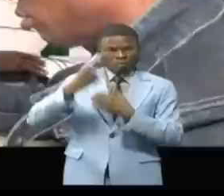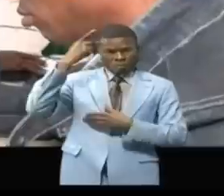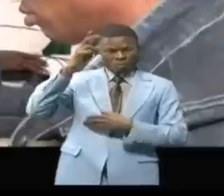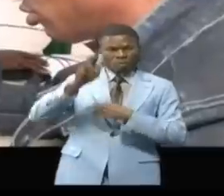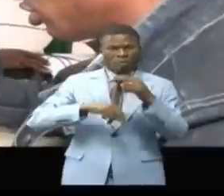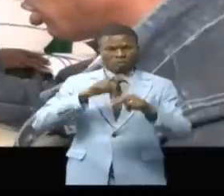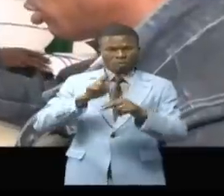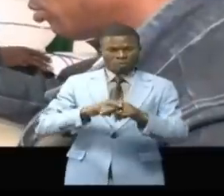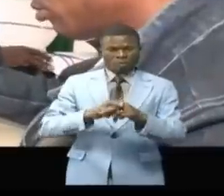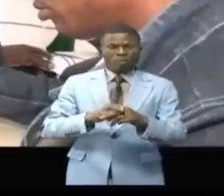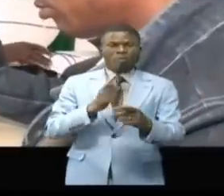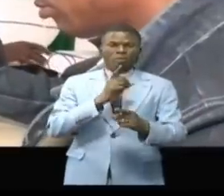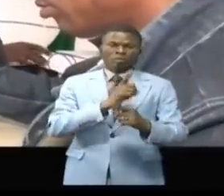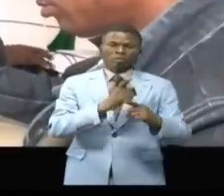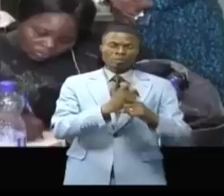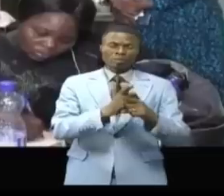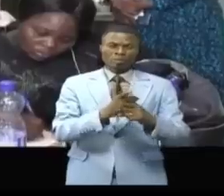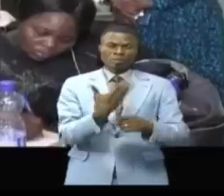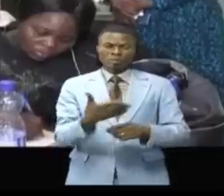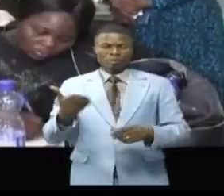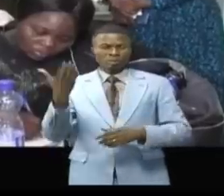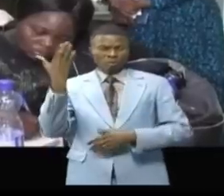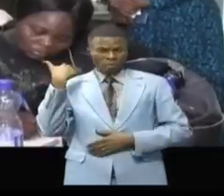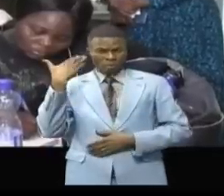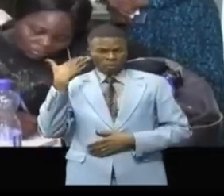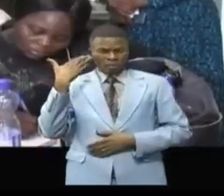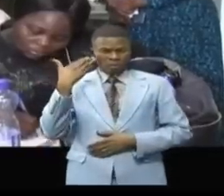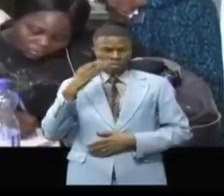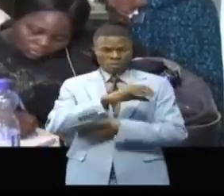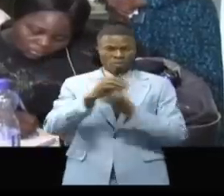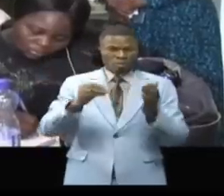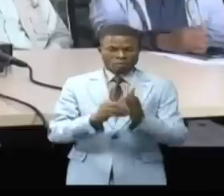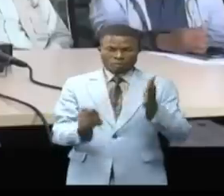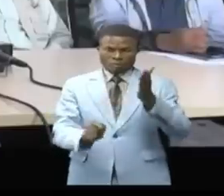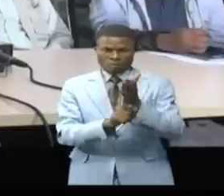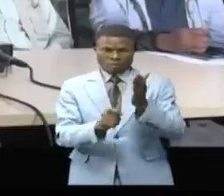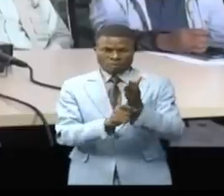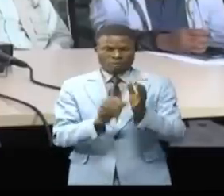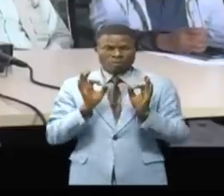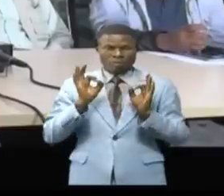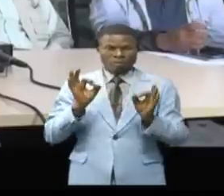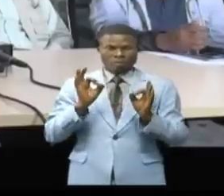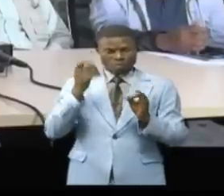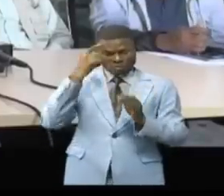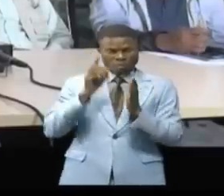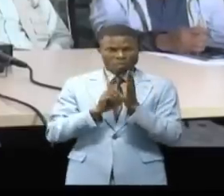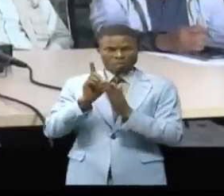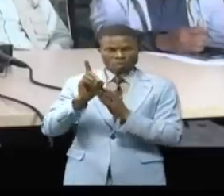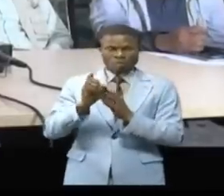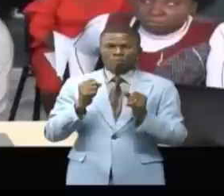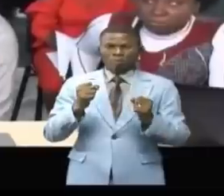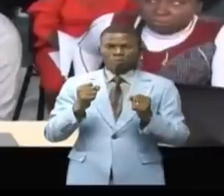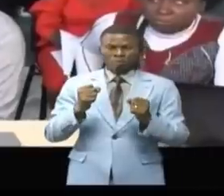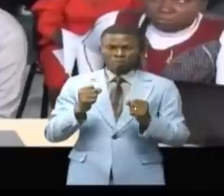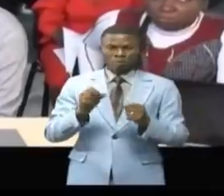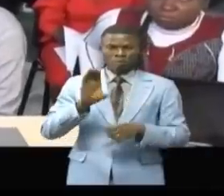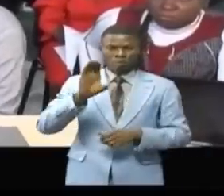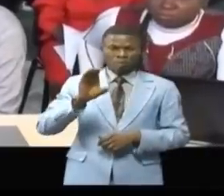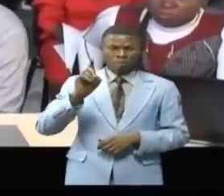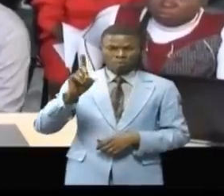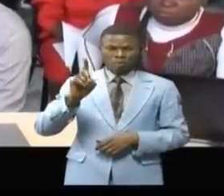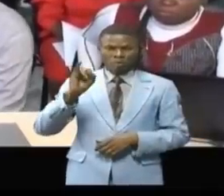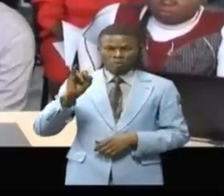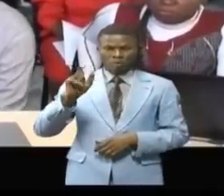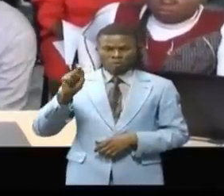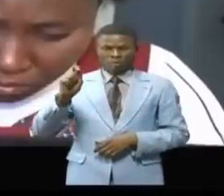nationale sur la gestion des ressources. D'après le Centre de technologies innovatrices pour le développement durable, CTIDD, et